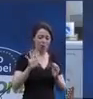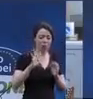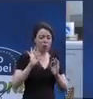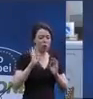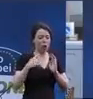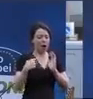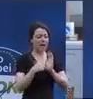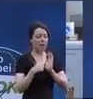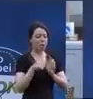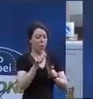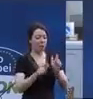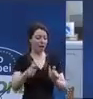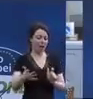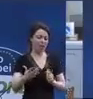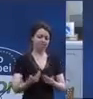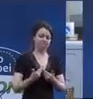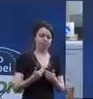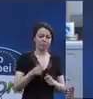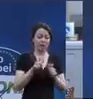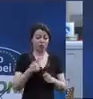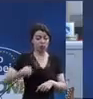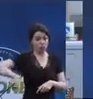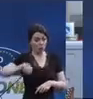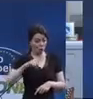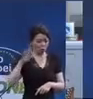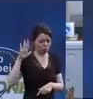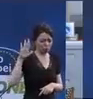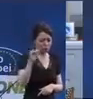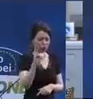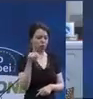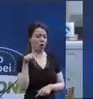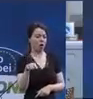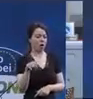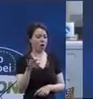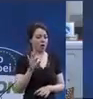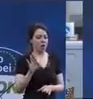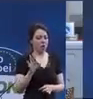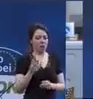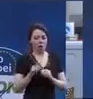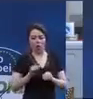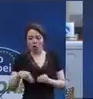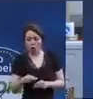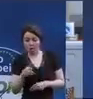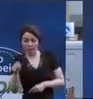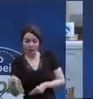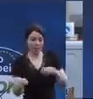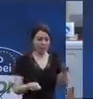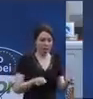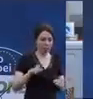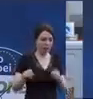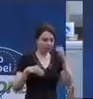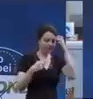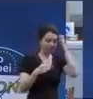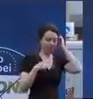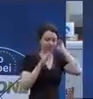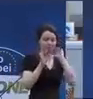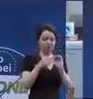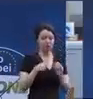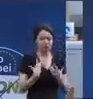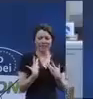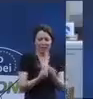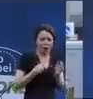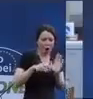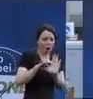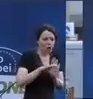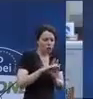paese e allora noi tutti i giorni siamo là e dove ti collochi e dove stai e dove dici Sto con la costituzione